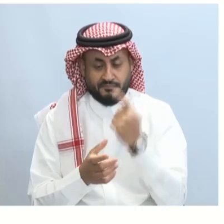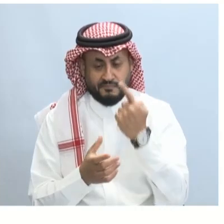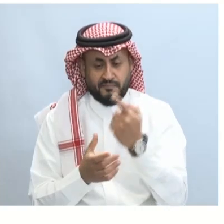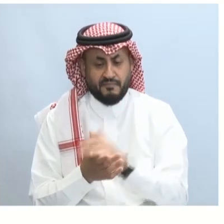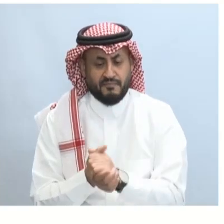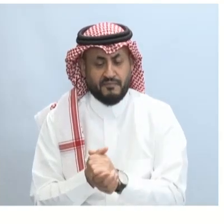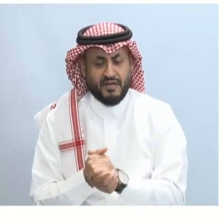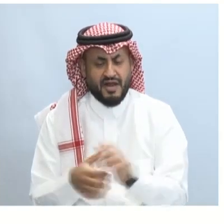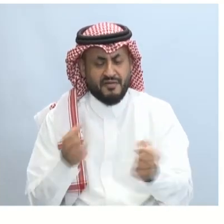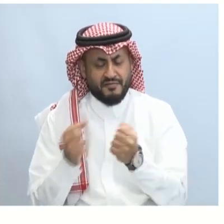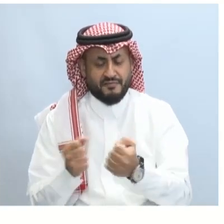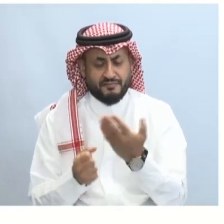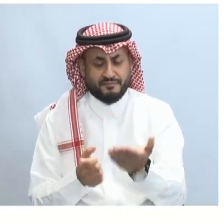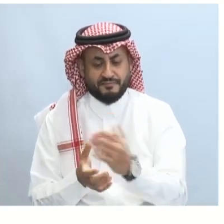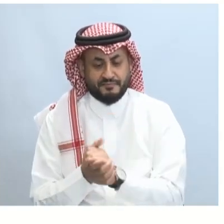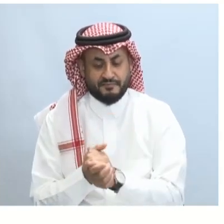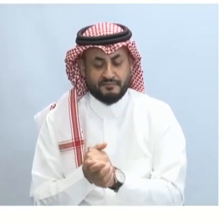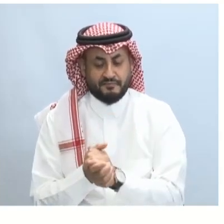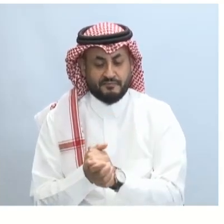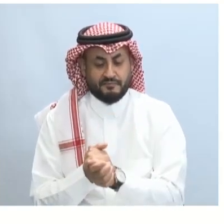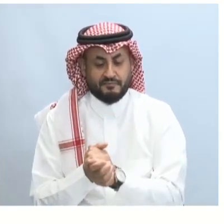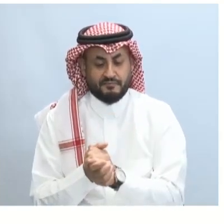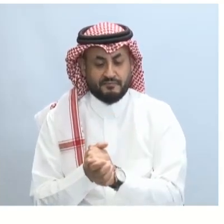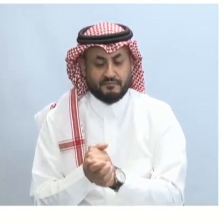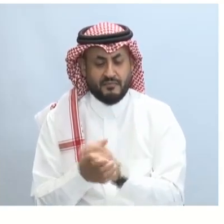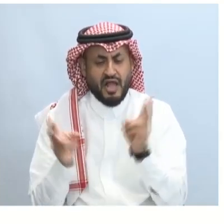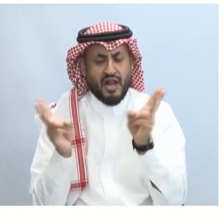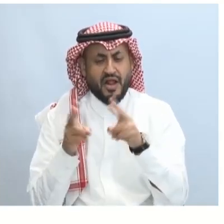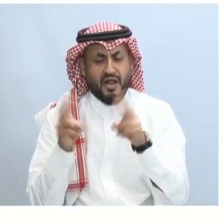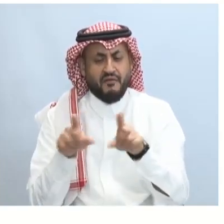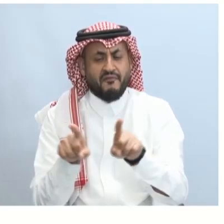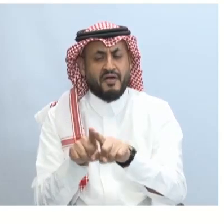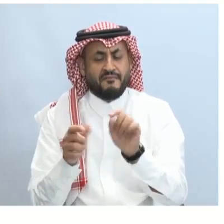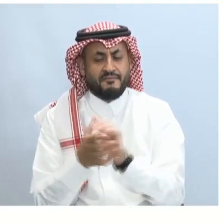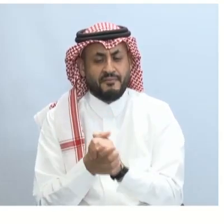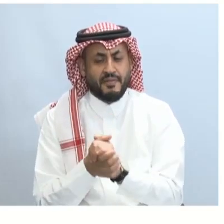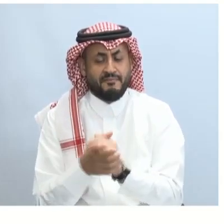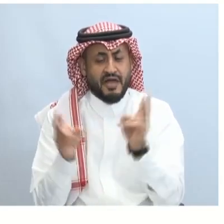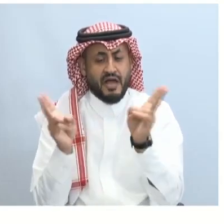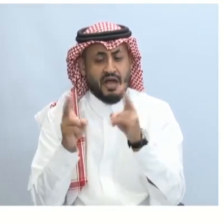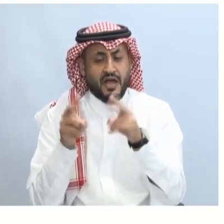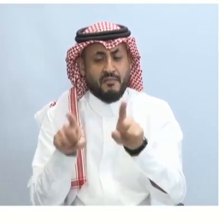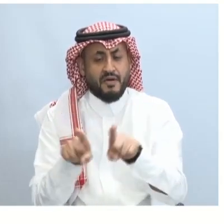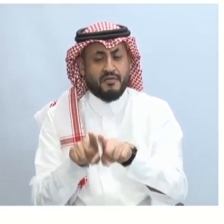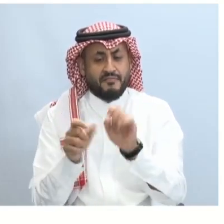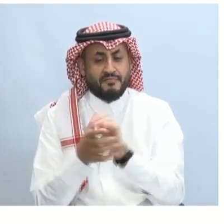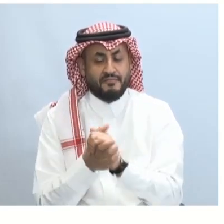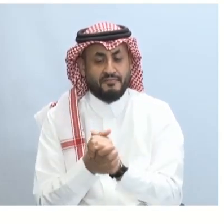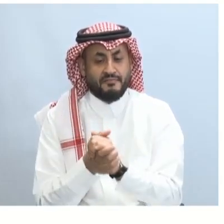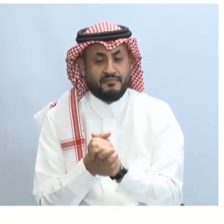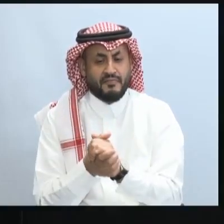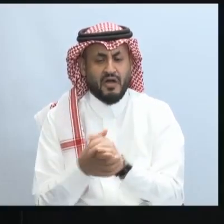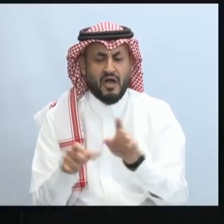ولذلك سنراجع بعض هذه المعلومات كيف اقابل اخي حينما اقابل اخي